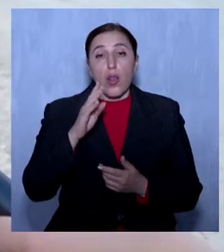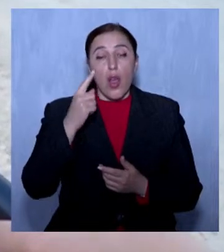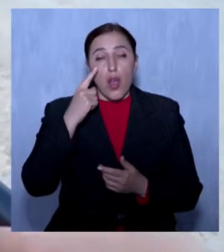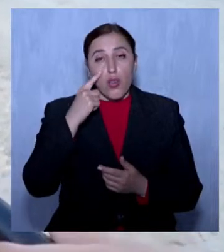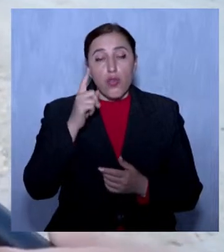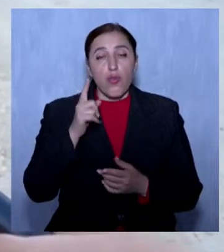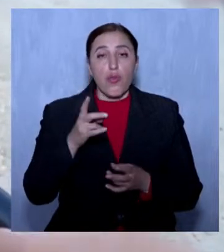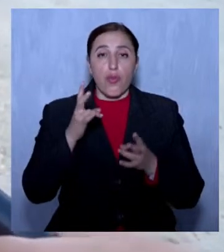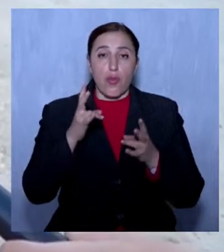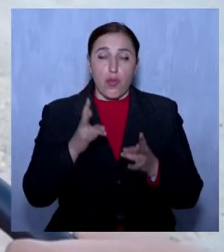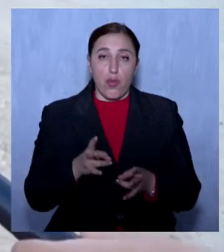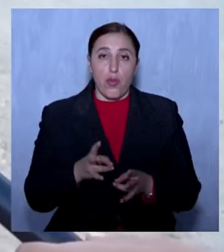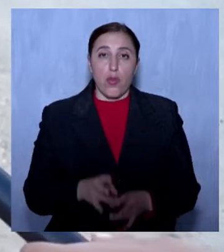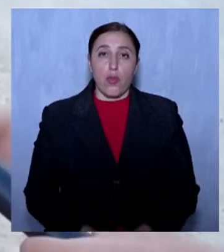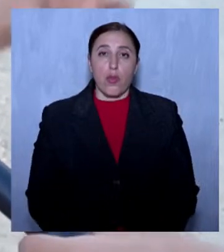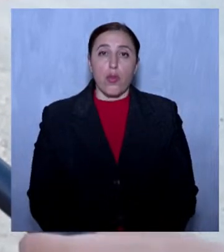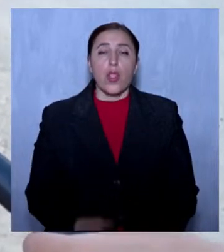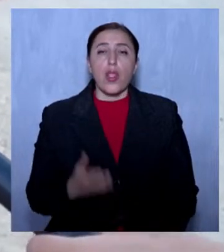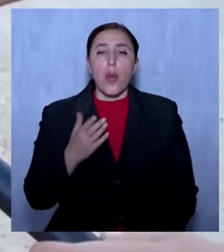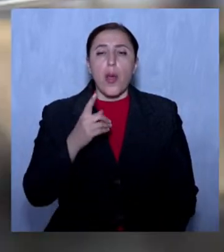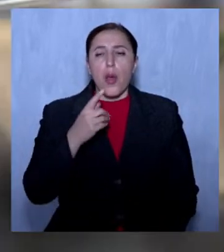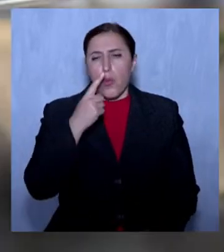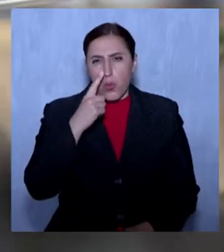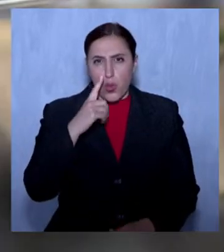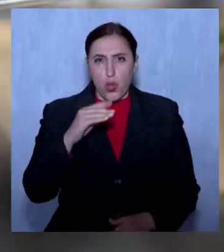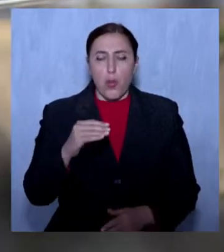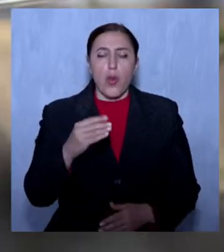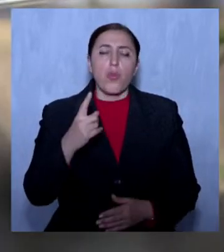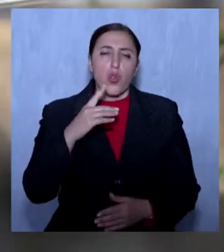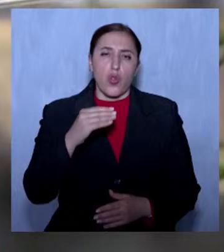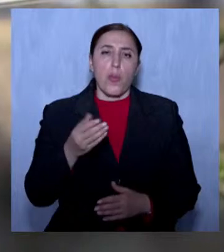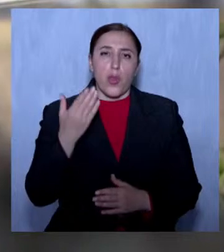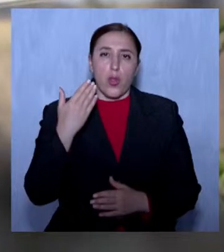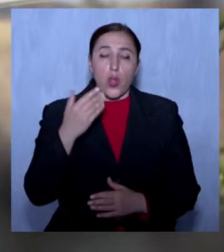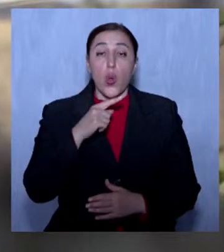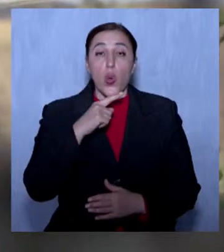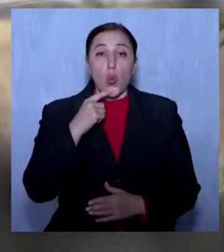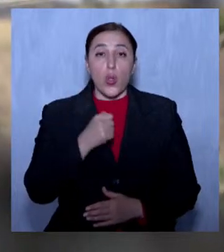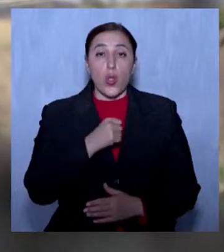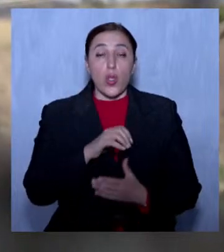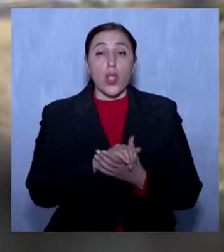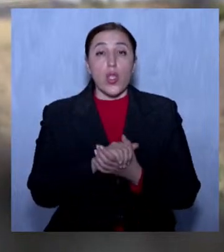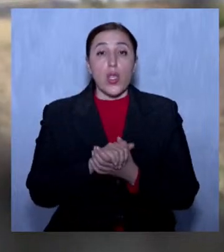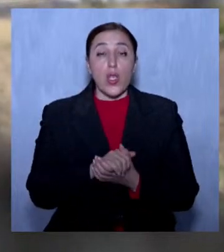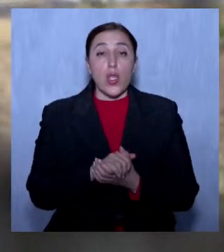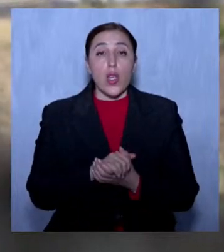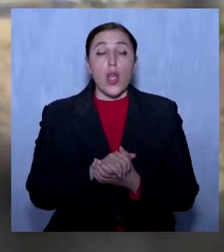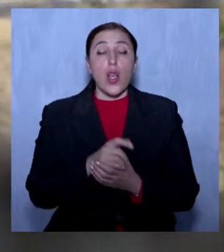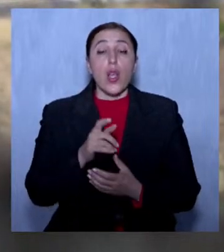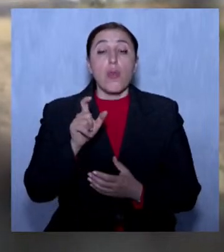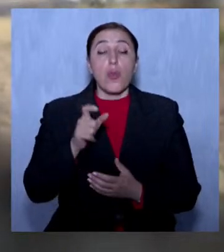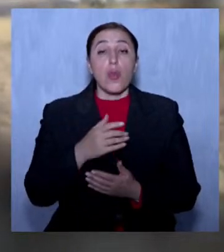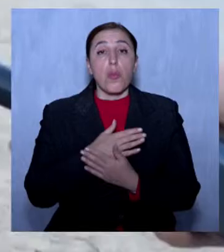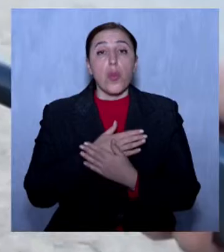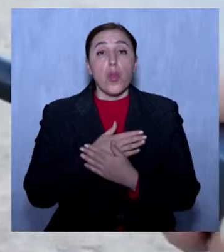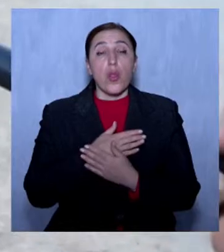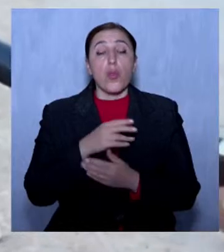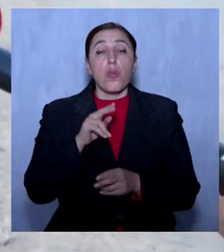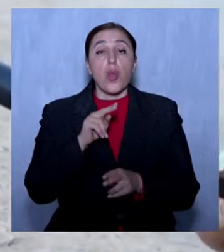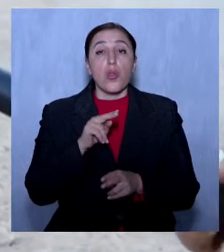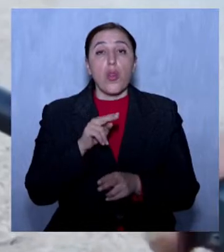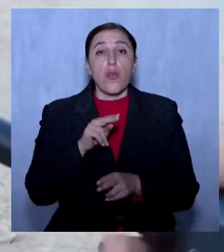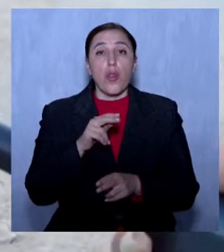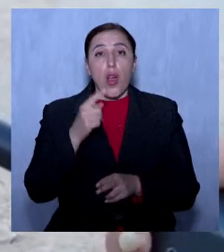աչքնա նասվա։ Մի շաբաթ կա, հա, մի շաբաթ ռուս խաղապահը շոփերը էլ մահացավ, իսկ այն պոստավիկն